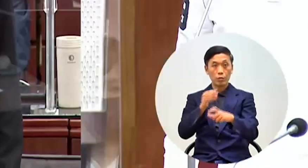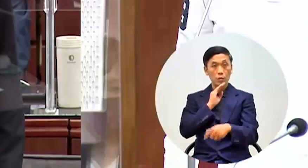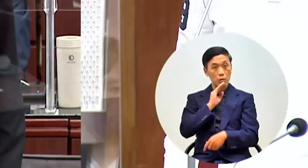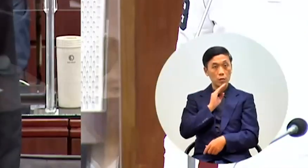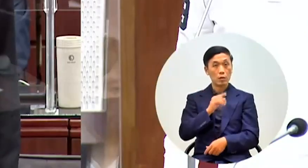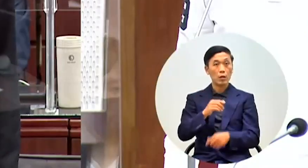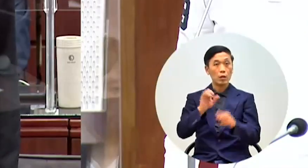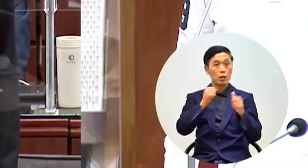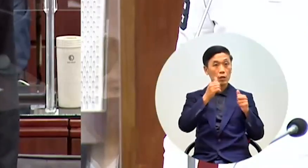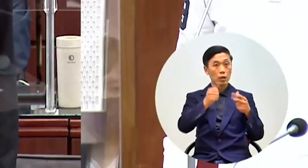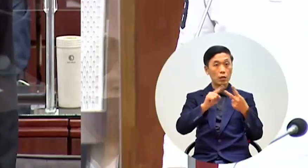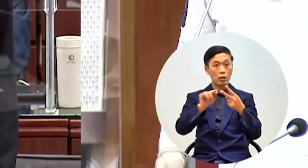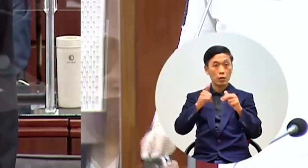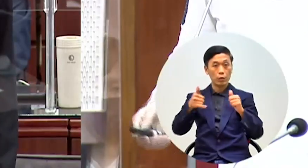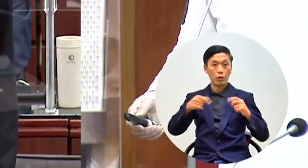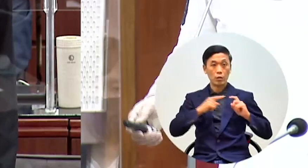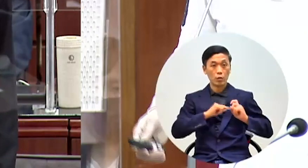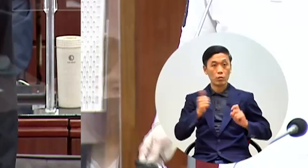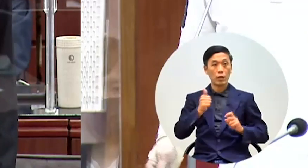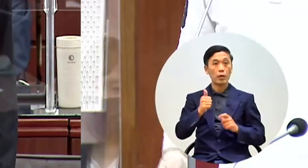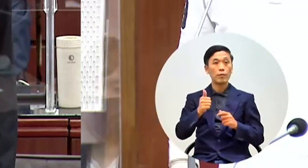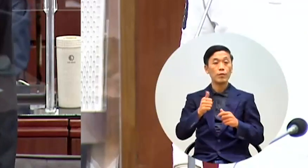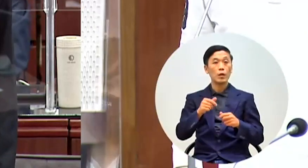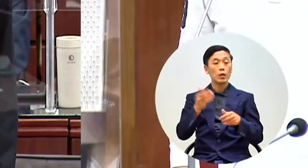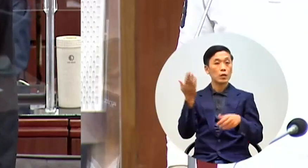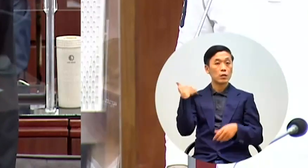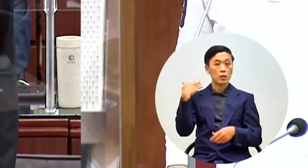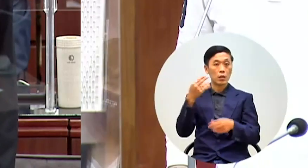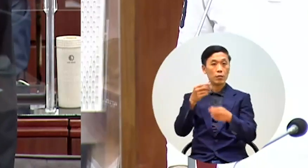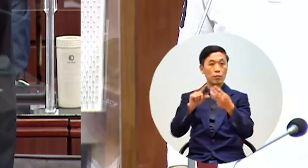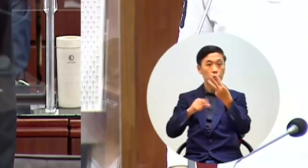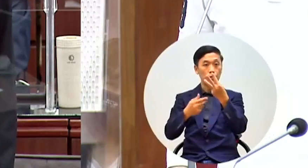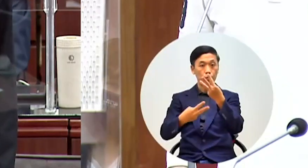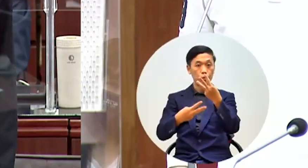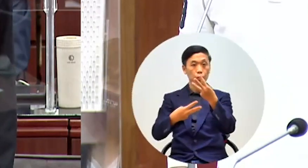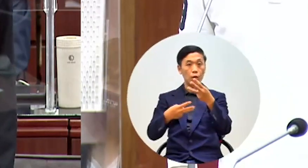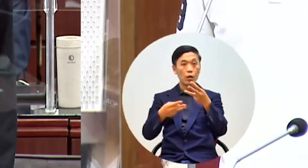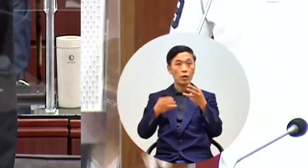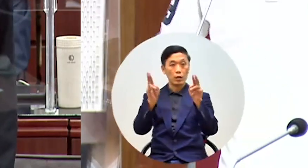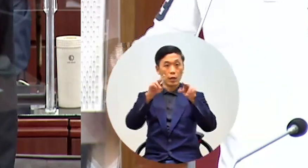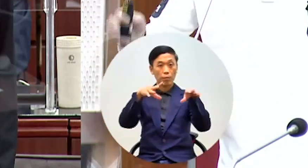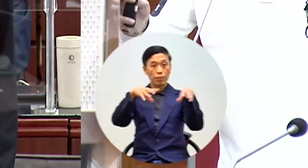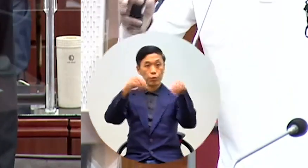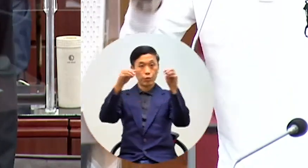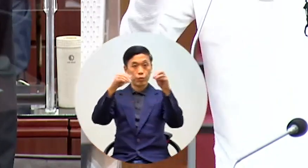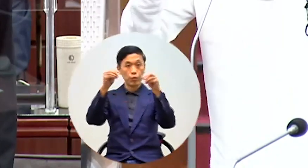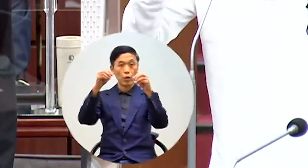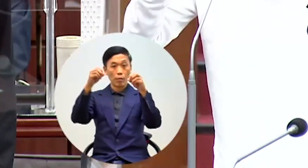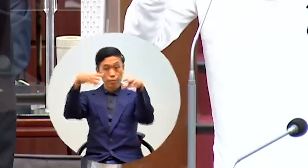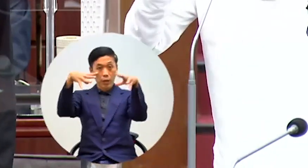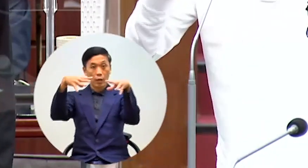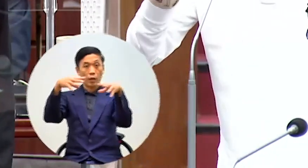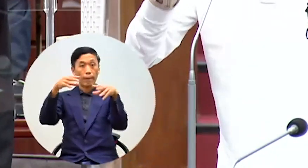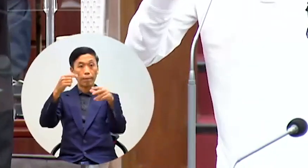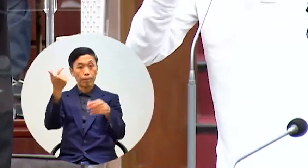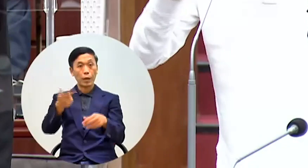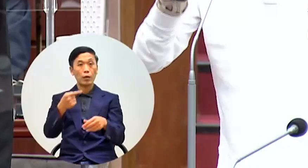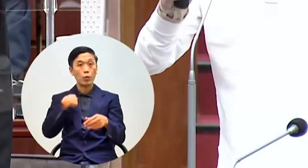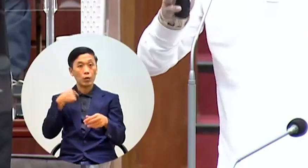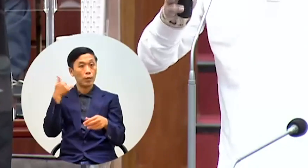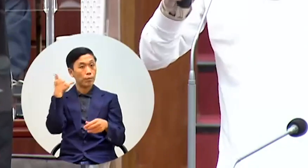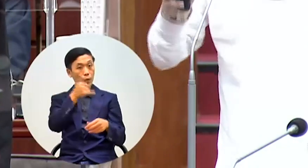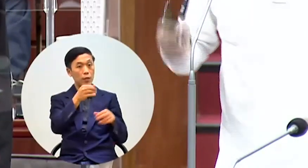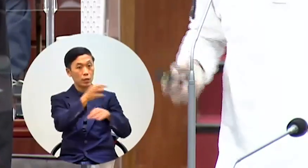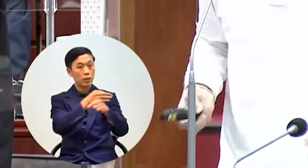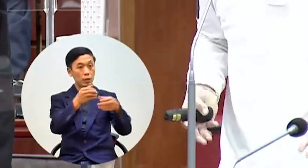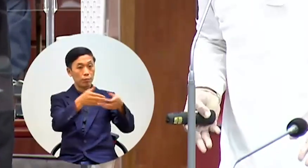议长，谢谢宋议员。当天哈，针对比较晚复电，我就立刻打电话给经济部跟台电表达抗议。 市长，你抗